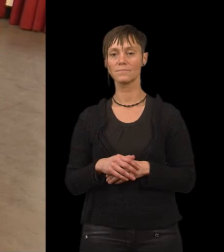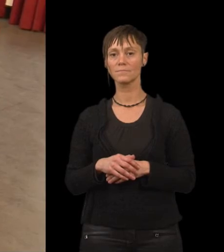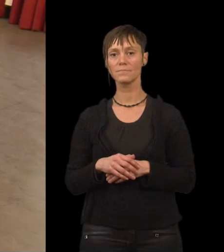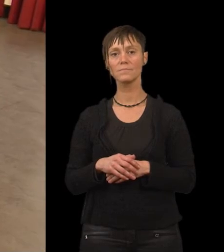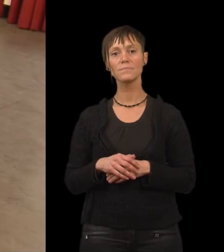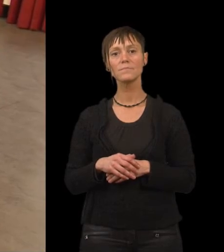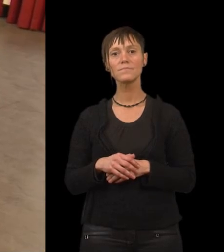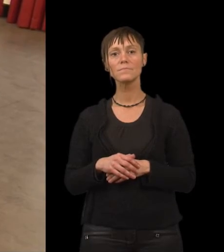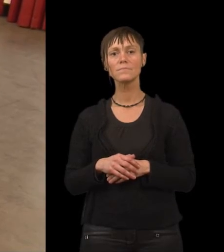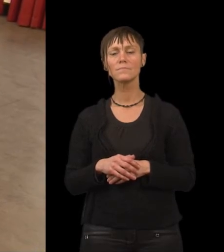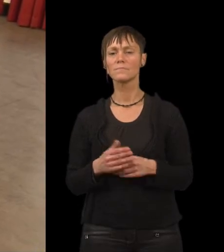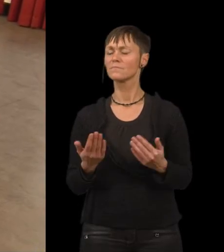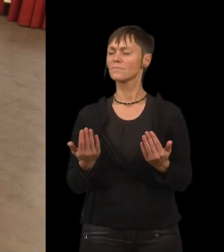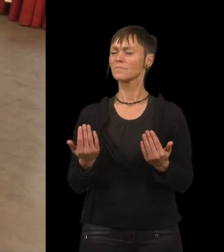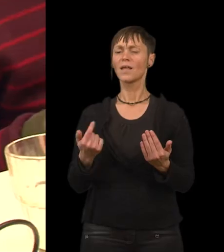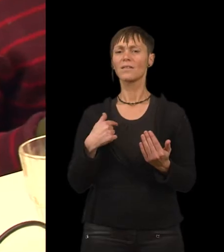Quel temps j'observe un peu là.